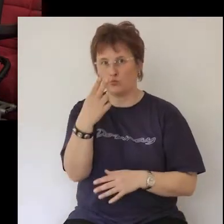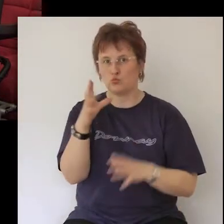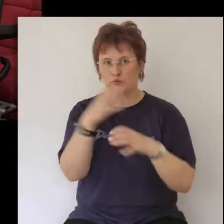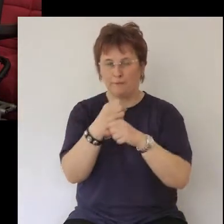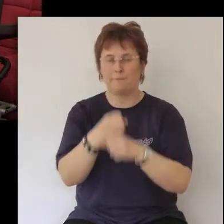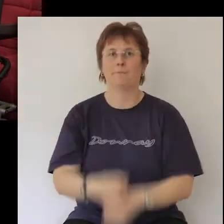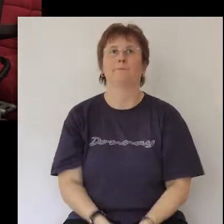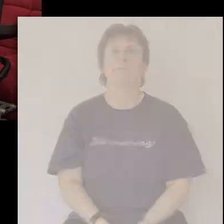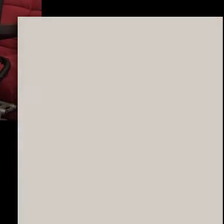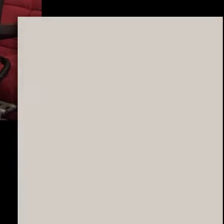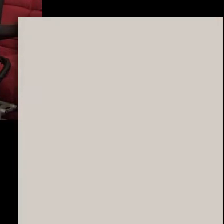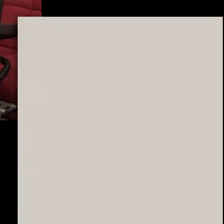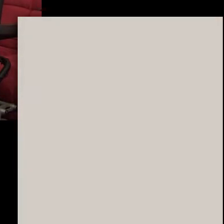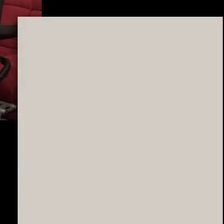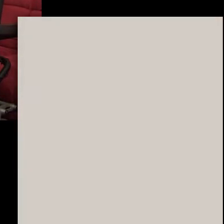schauen wir mal